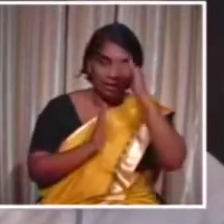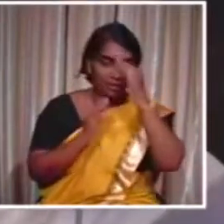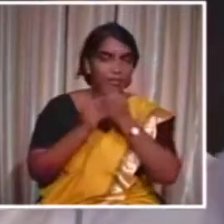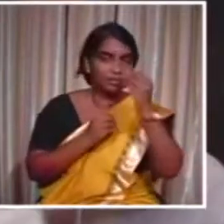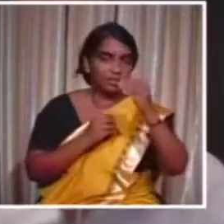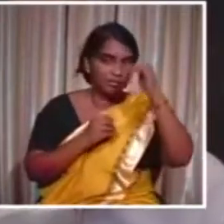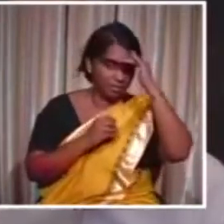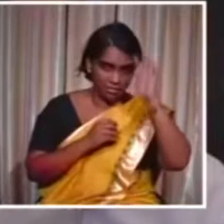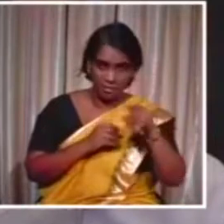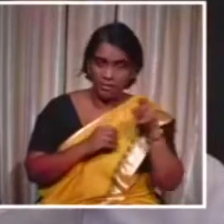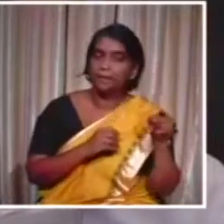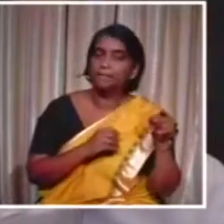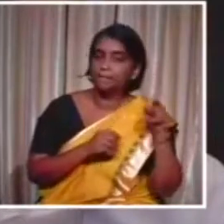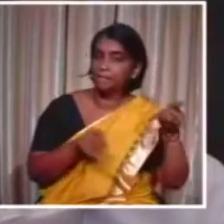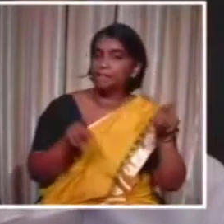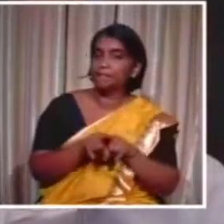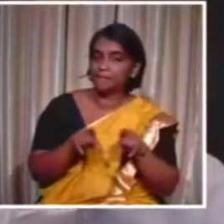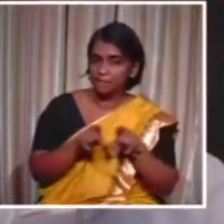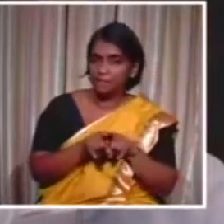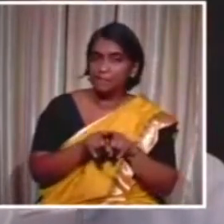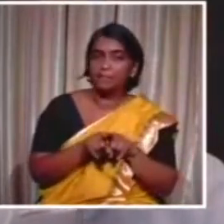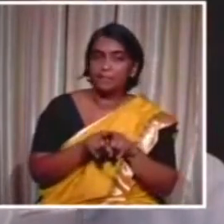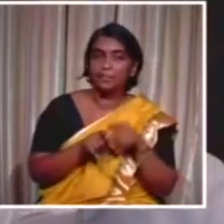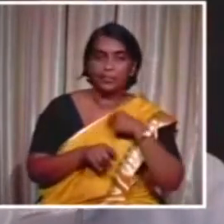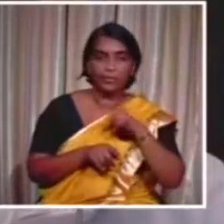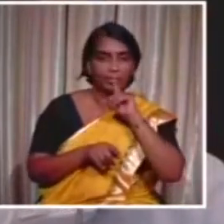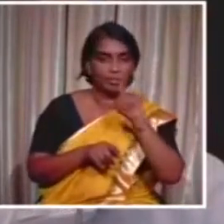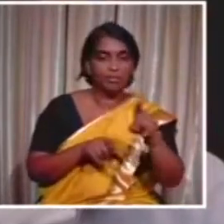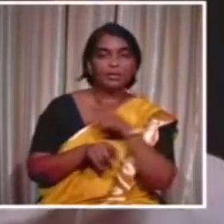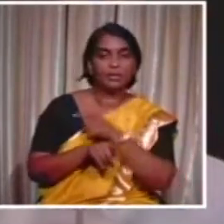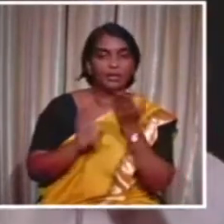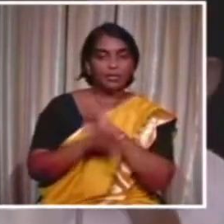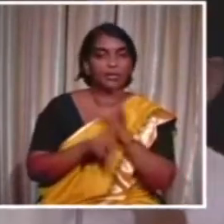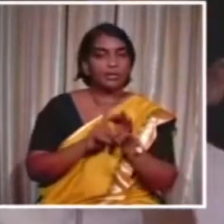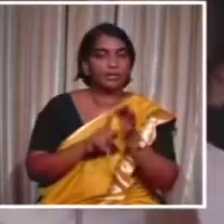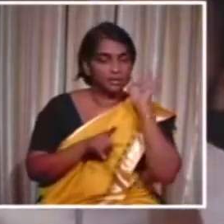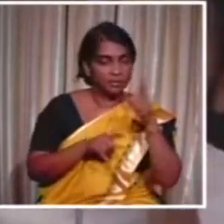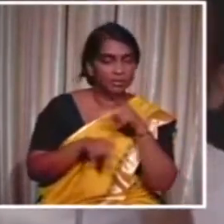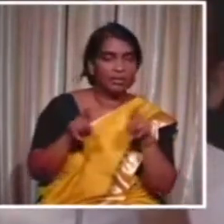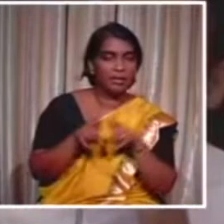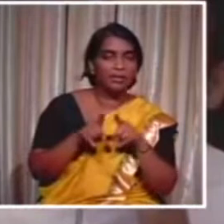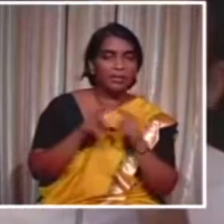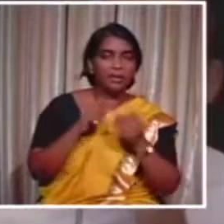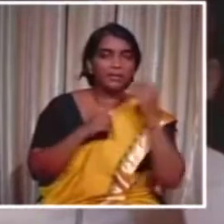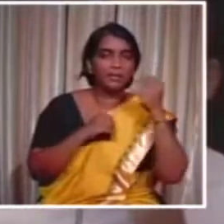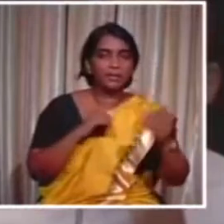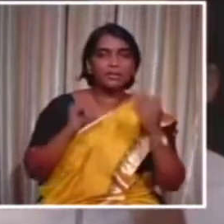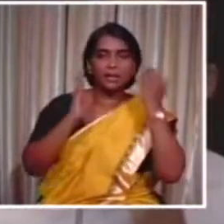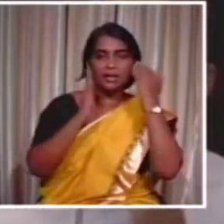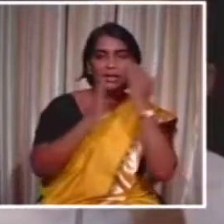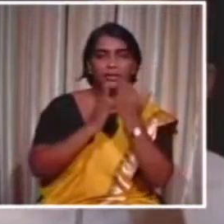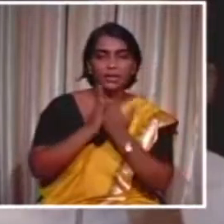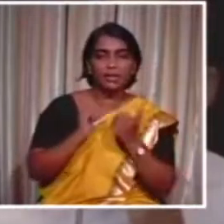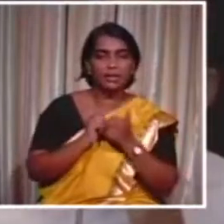නායකයා. ඒ නිසා අපි එතුමාට කිව්වා හිටපු ජනාධිපතිතුමාට. අපි එතුමාට ඒ විතරක් නෙවෙයි කිව්වා